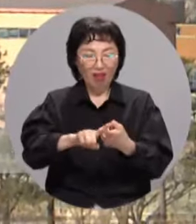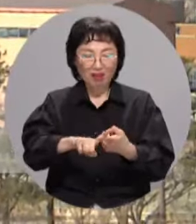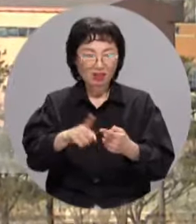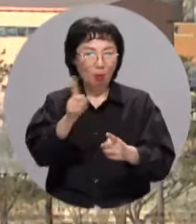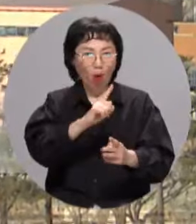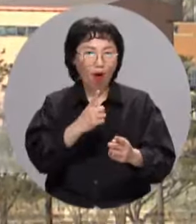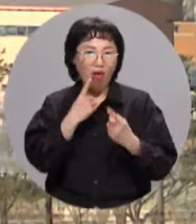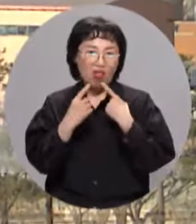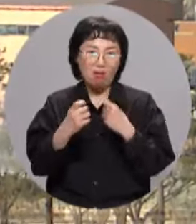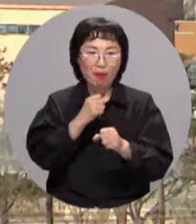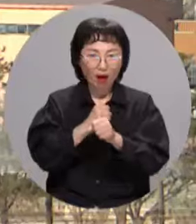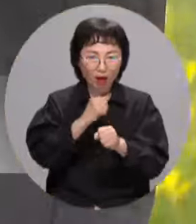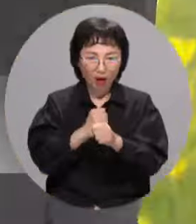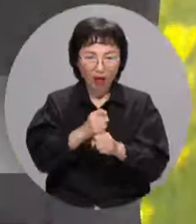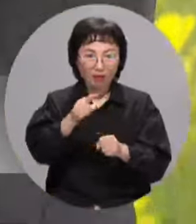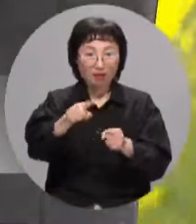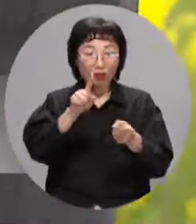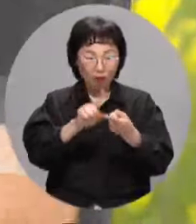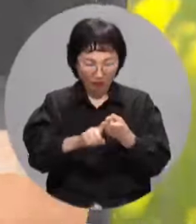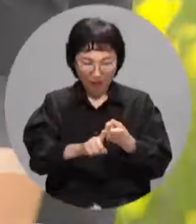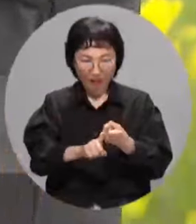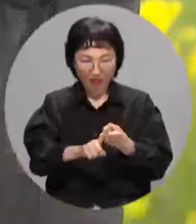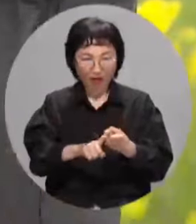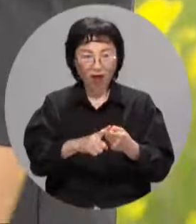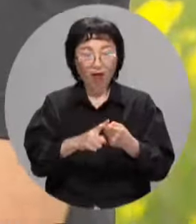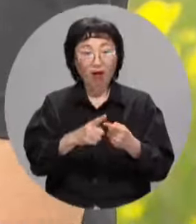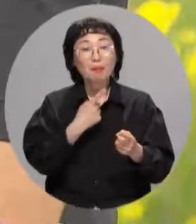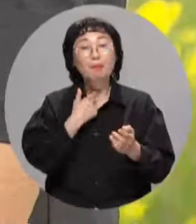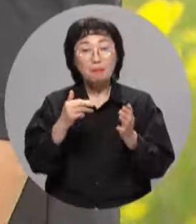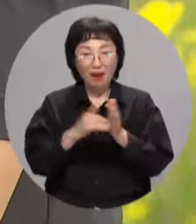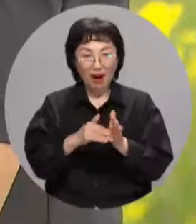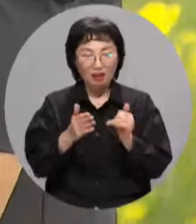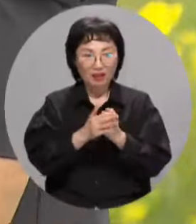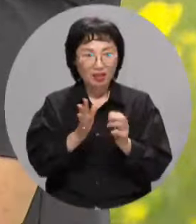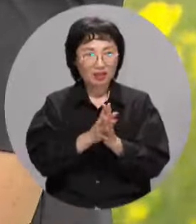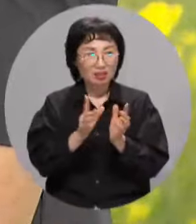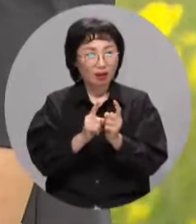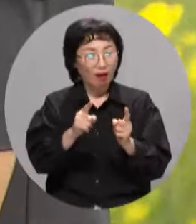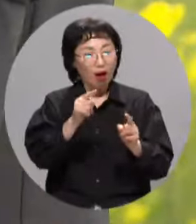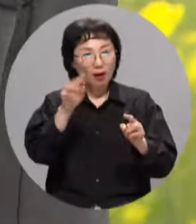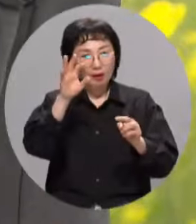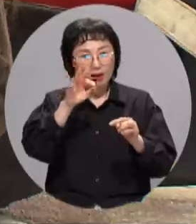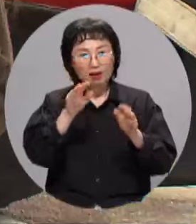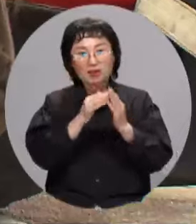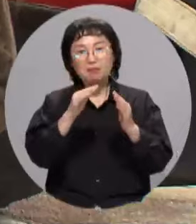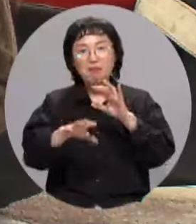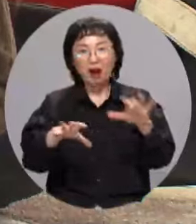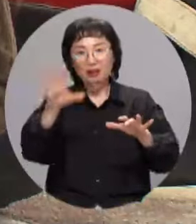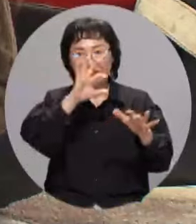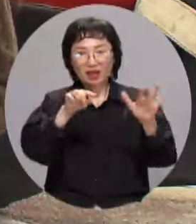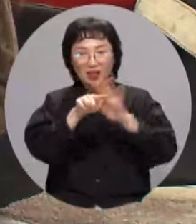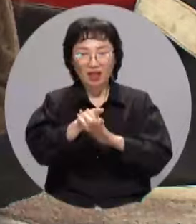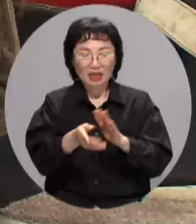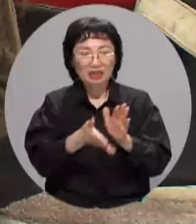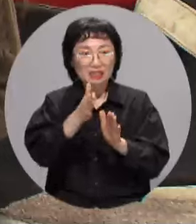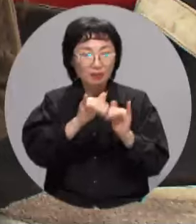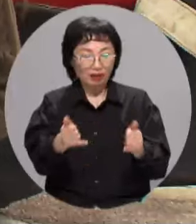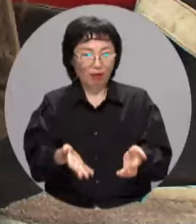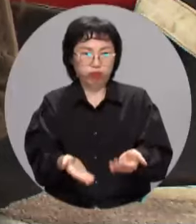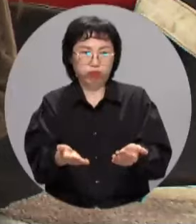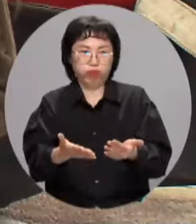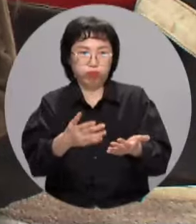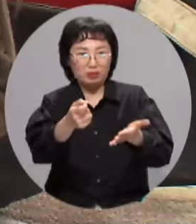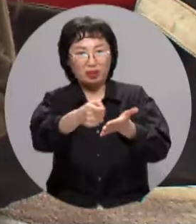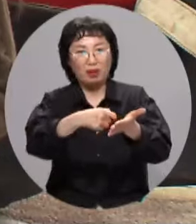주민공람이 개시됐는데 이제는 마을로 직접 찾아가 주민들의 서명을 요구한 겁니다. 주민들은 한빛원전